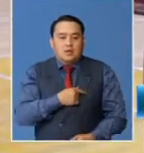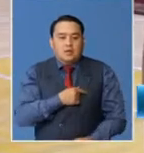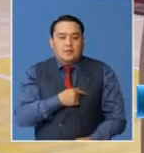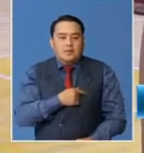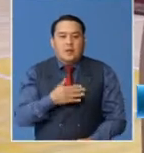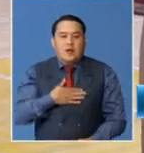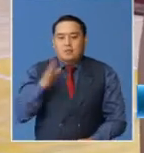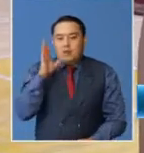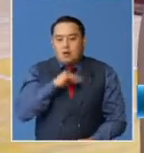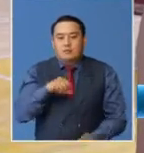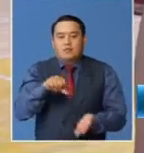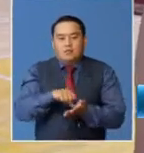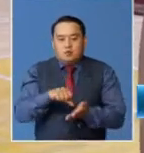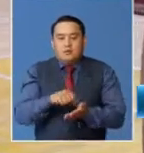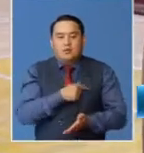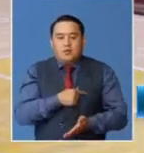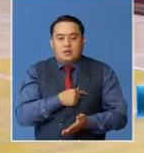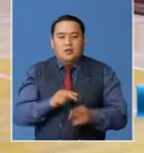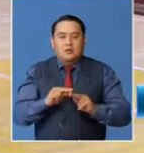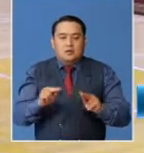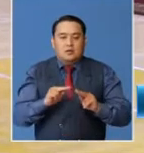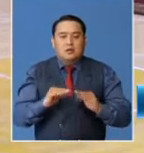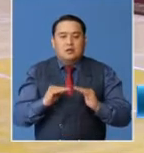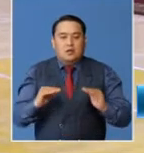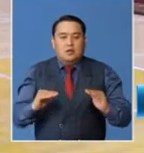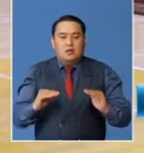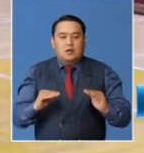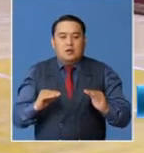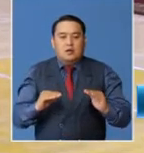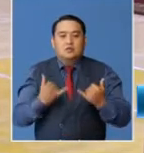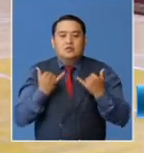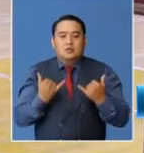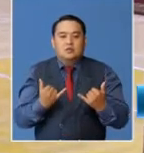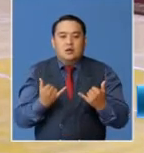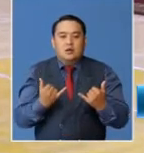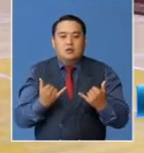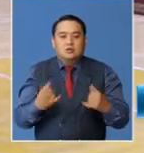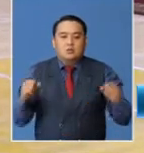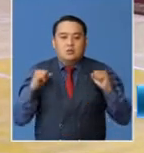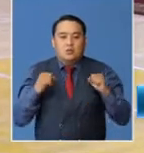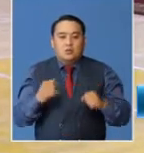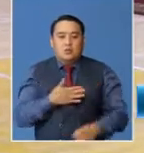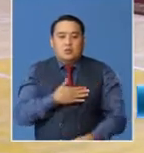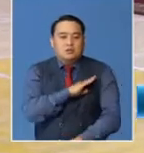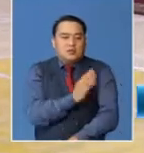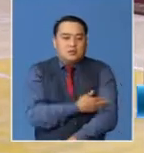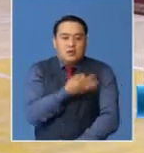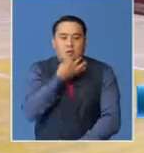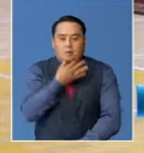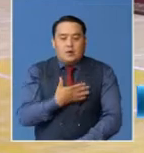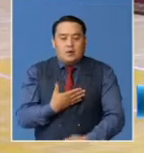Я могу и выступать, и тренирую маленьких деток. И сейчас спорт мне очень сильно помог, потому